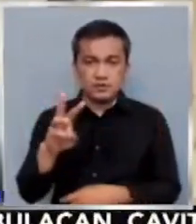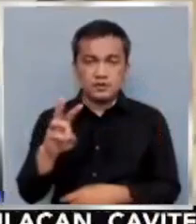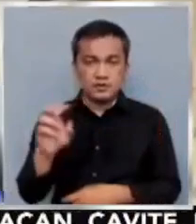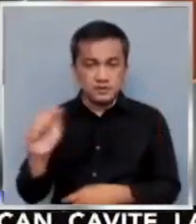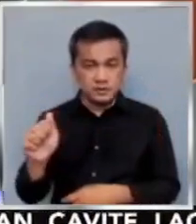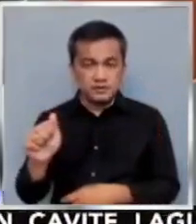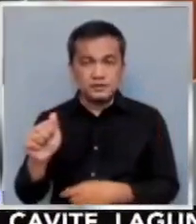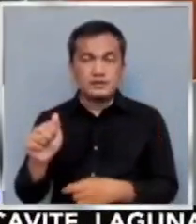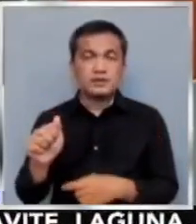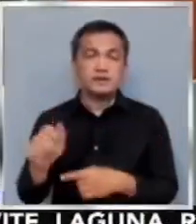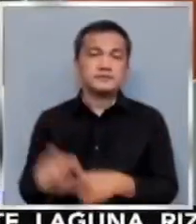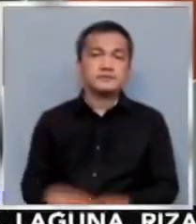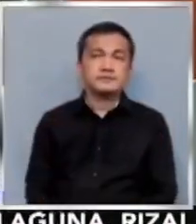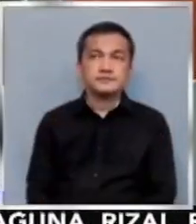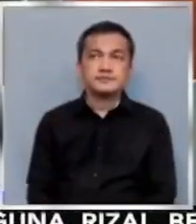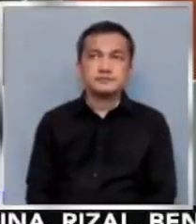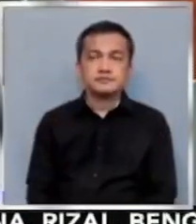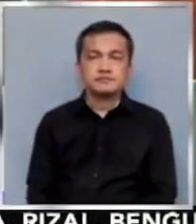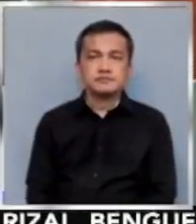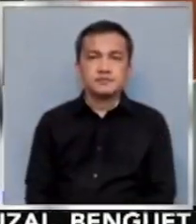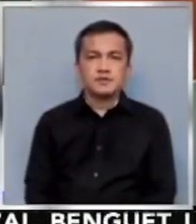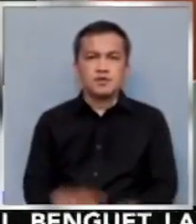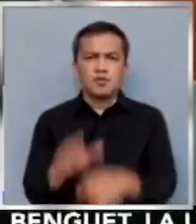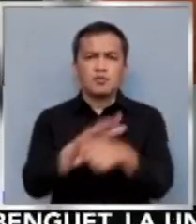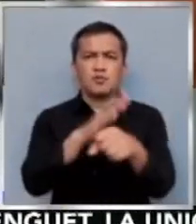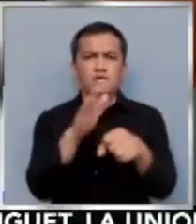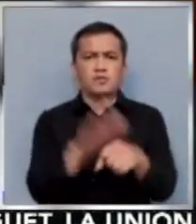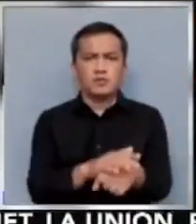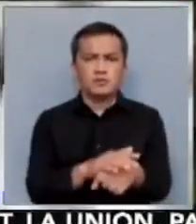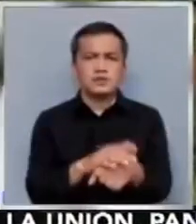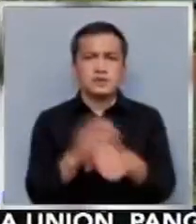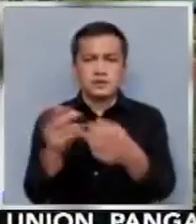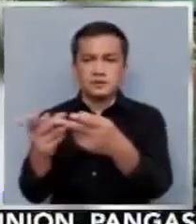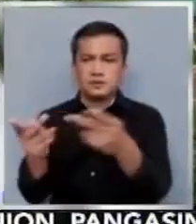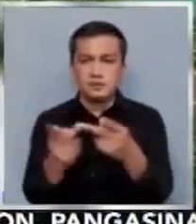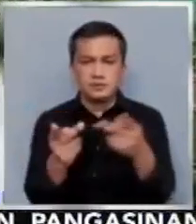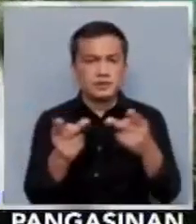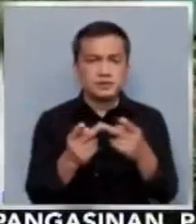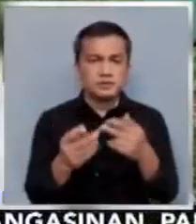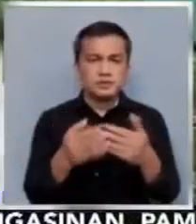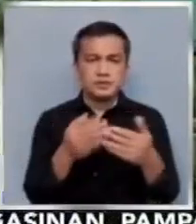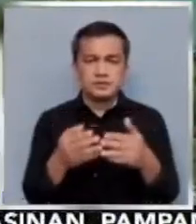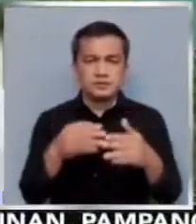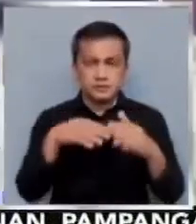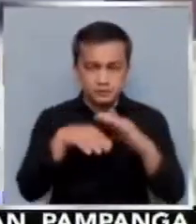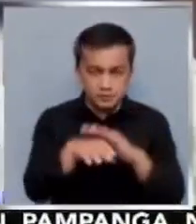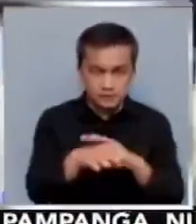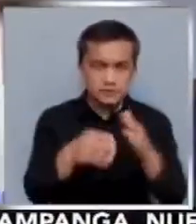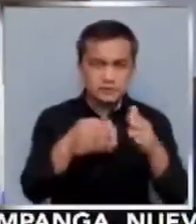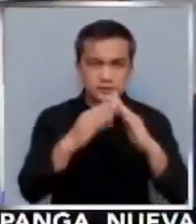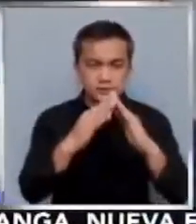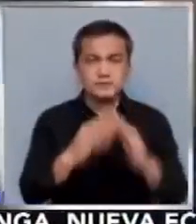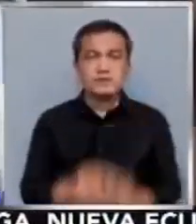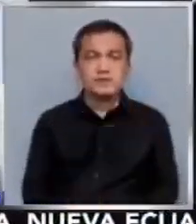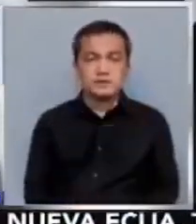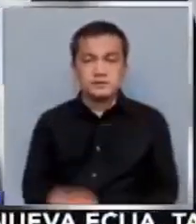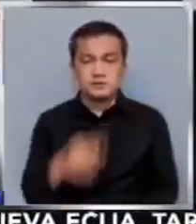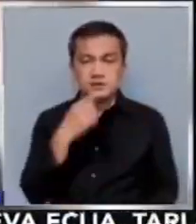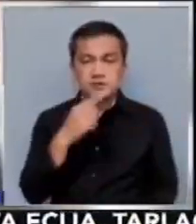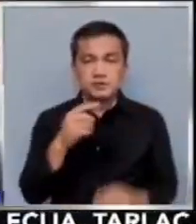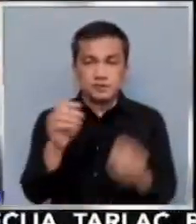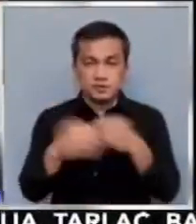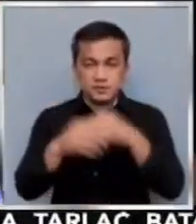o OWA at punuan na rin ang mga venue kahit indoor. Ayon sa Malacanang, sa ilalim ng revised